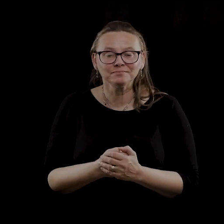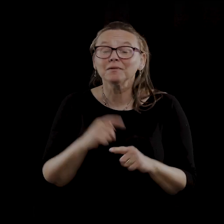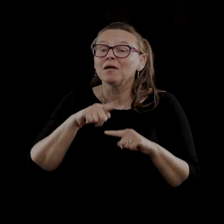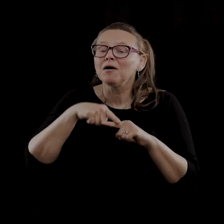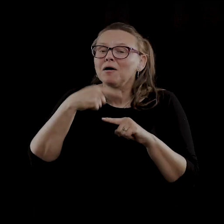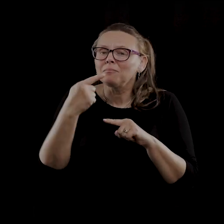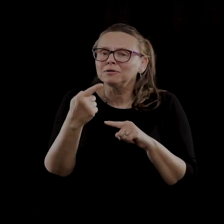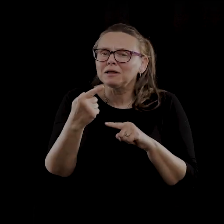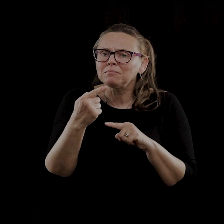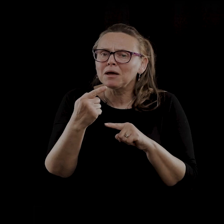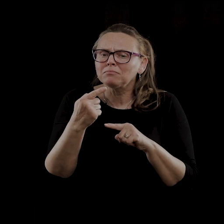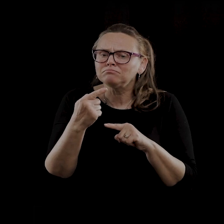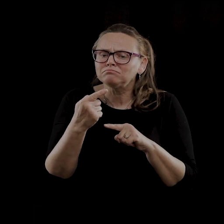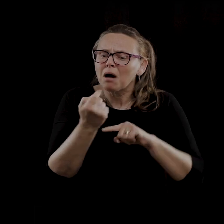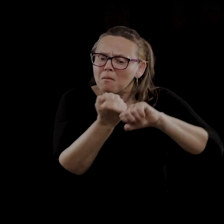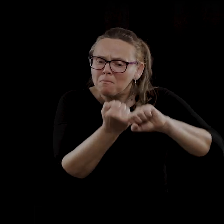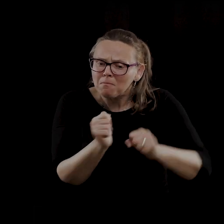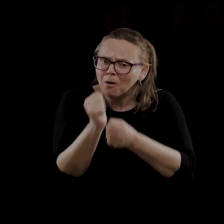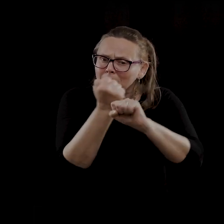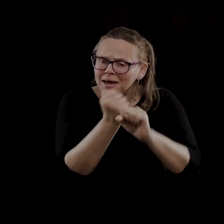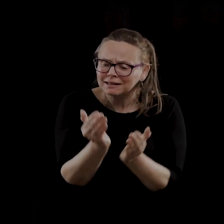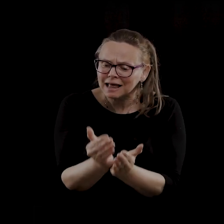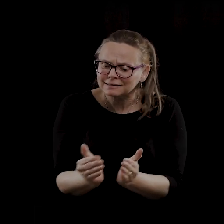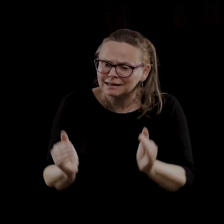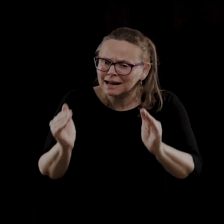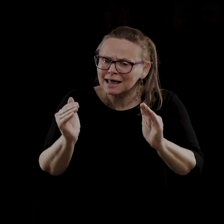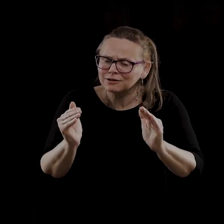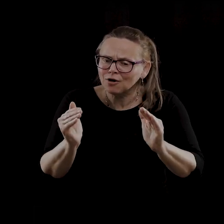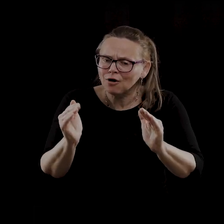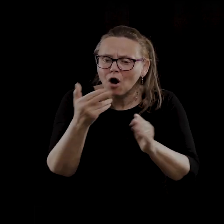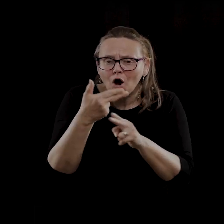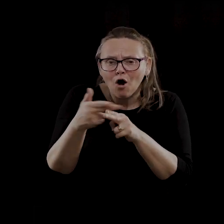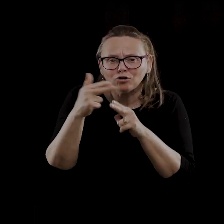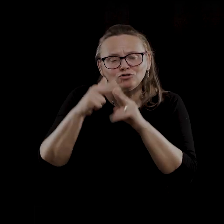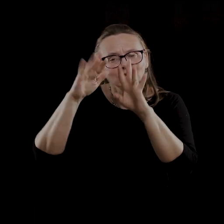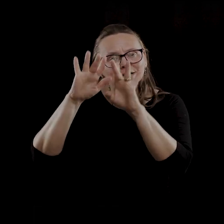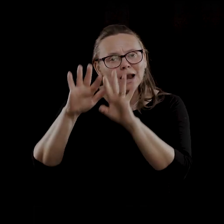Nato je narahlo pometla skledo in jo očistila prahu.